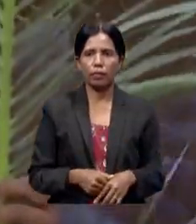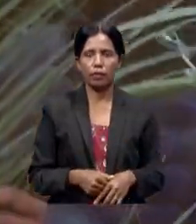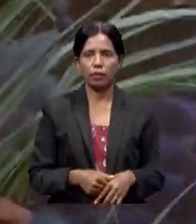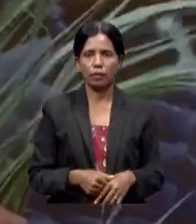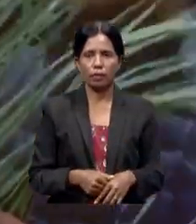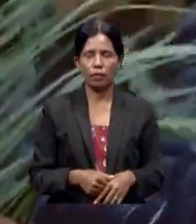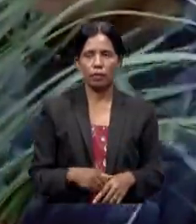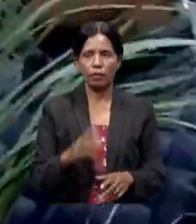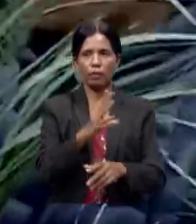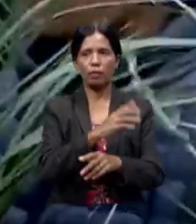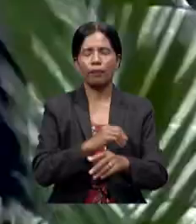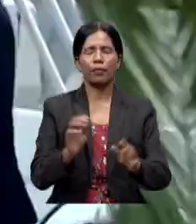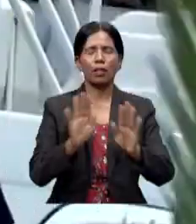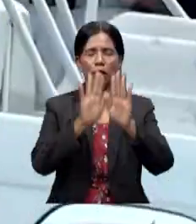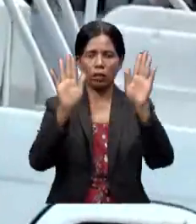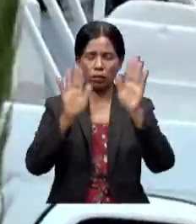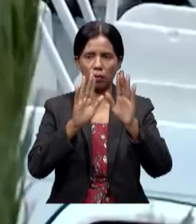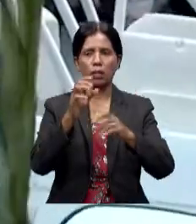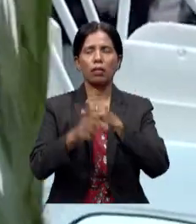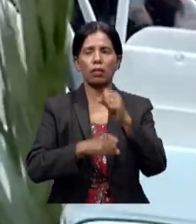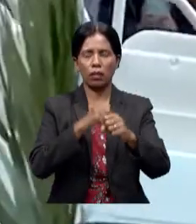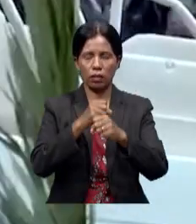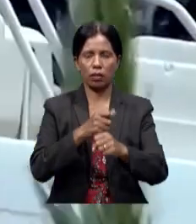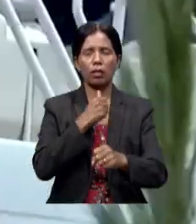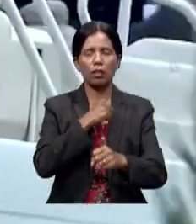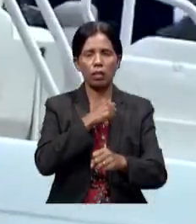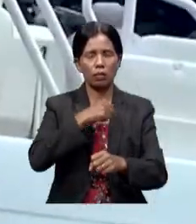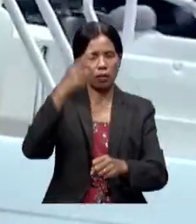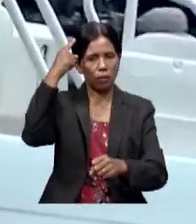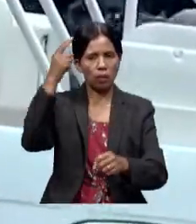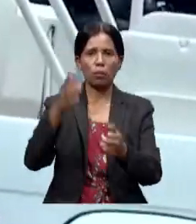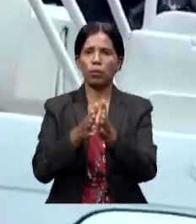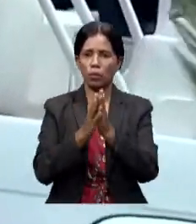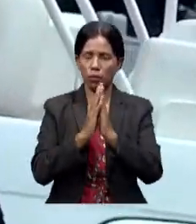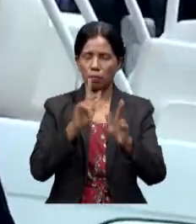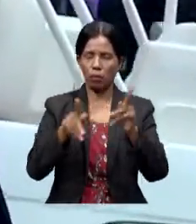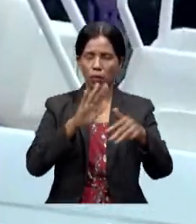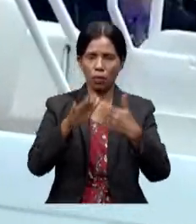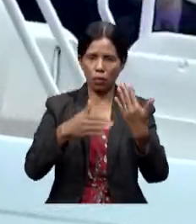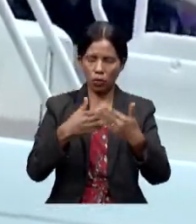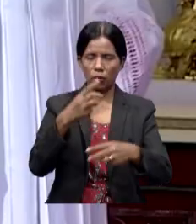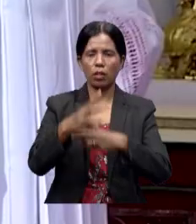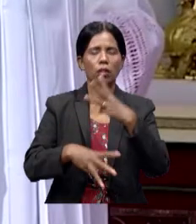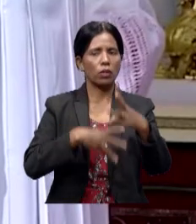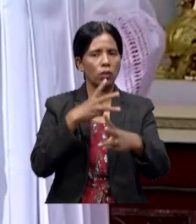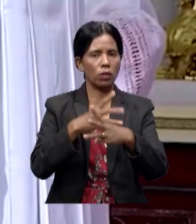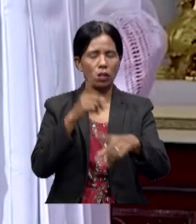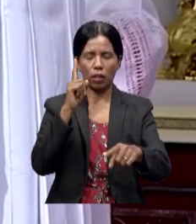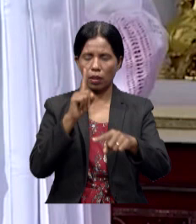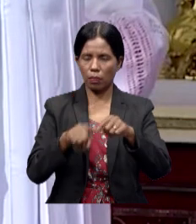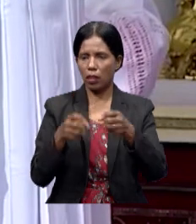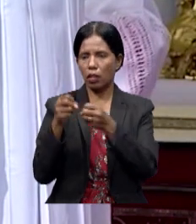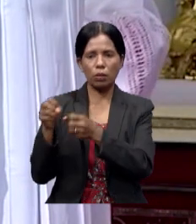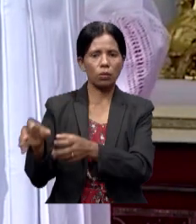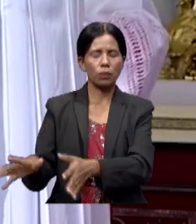Iha humilha Domingo Ramos tinang nei, Papa Francisco Russo ema hotu iha mundo atu labele ignora ema